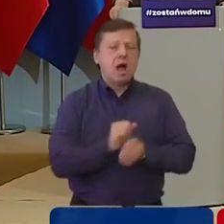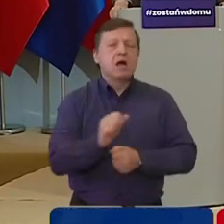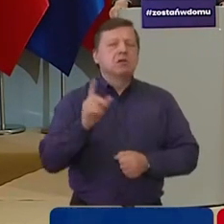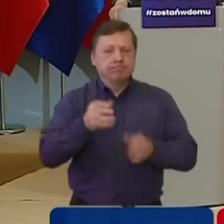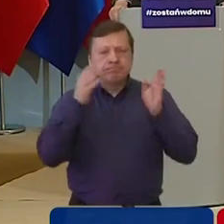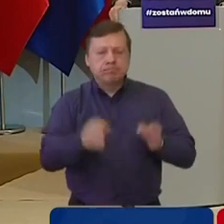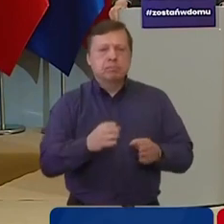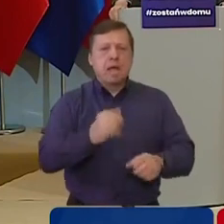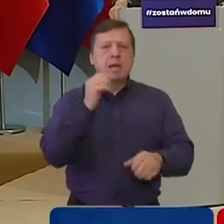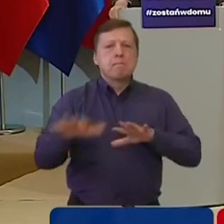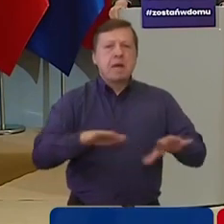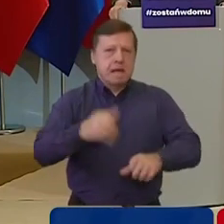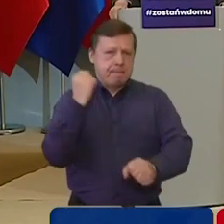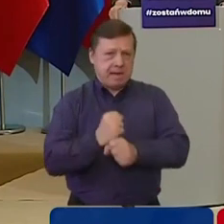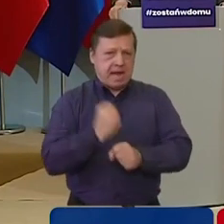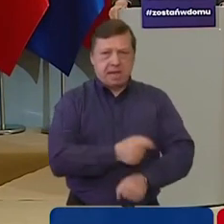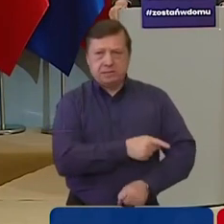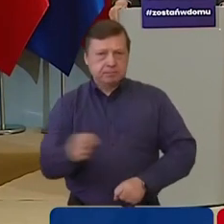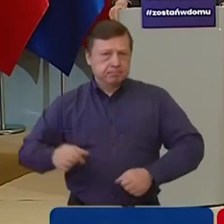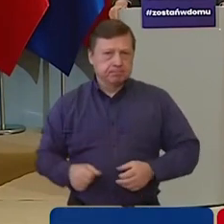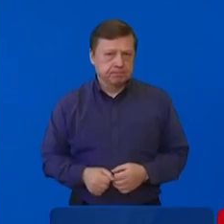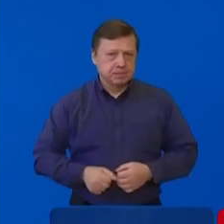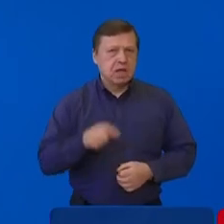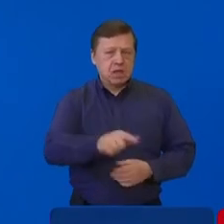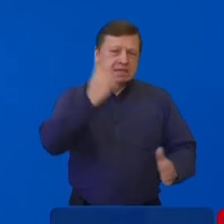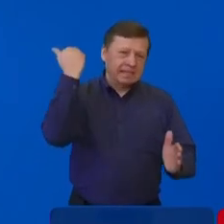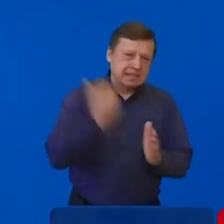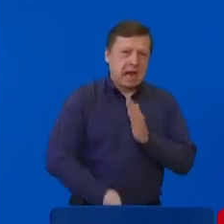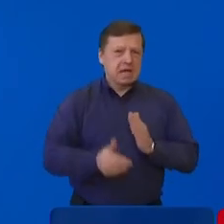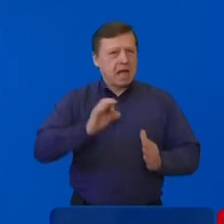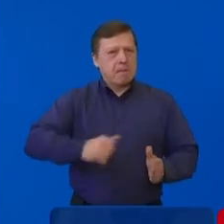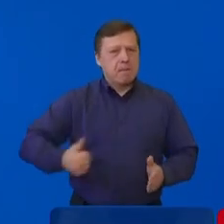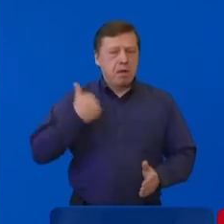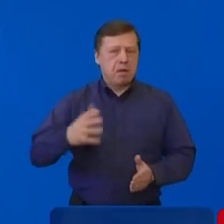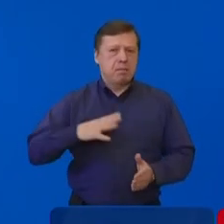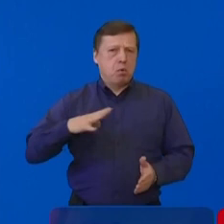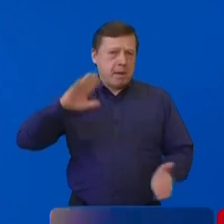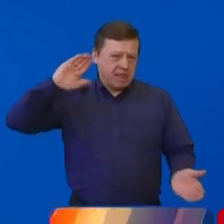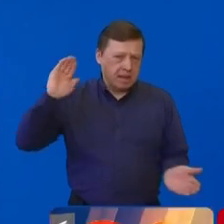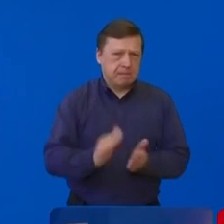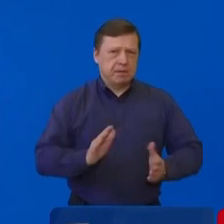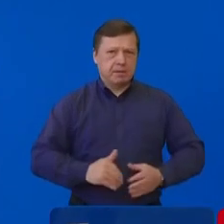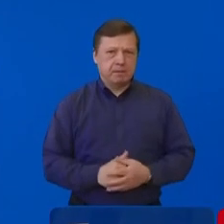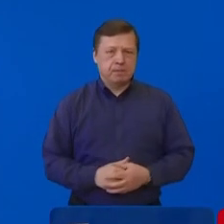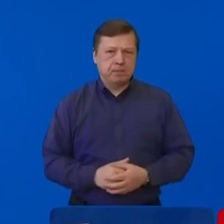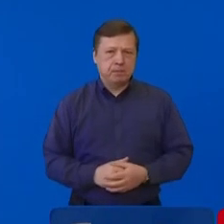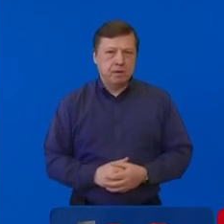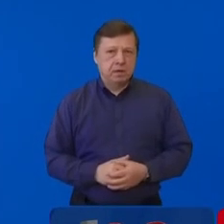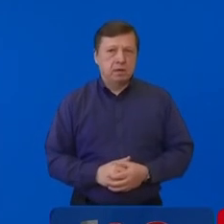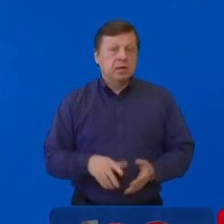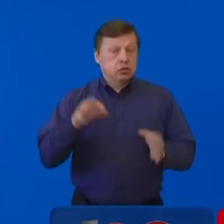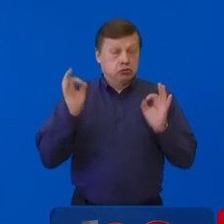pracy, o utrzymanie miejsc pracy, o minimalizowanie strat we wszystkich możliwych obszarach. Dlatego